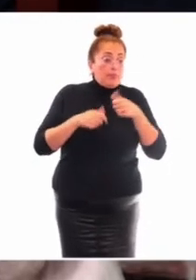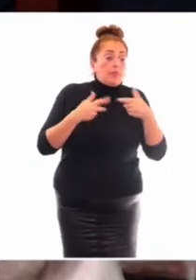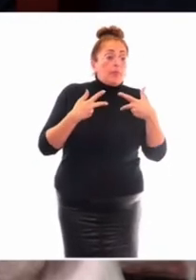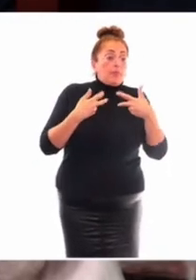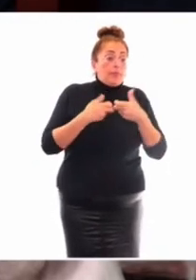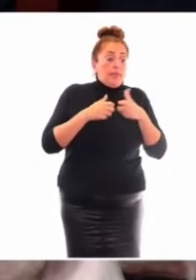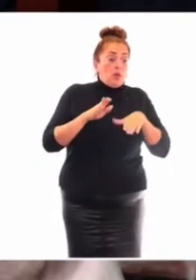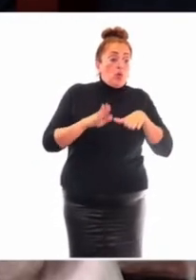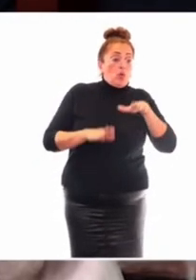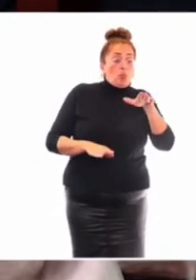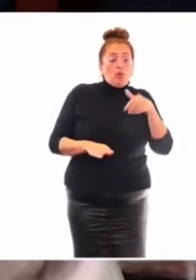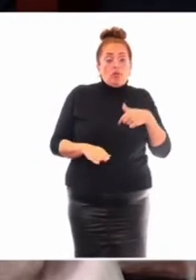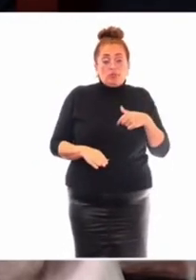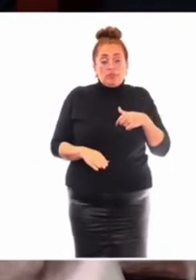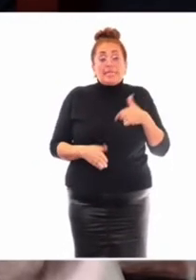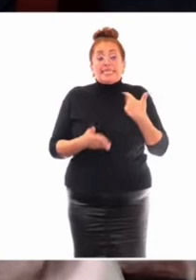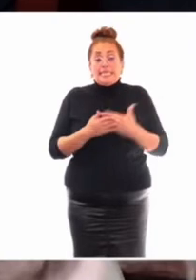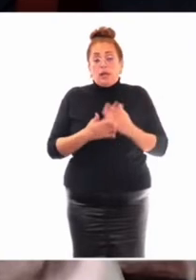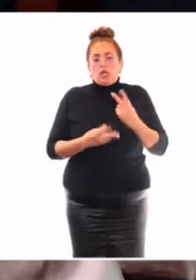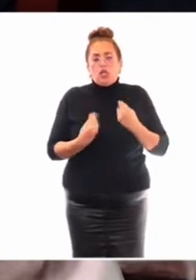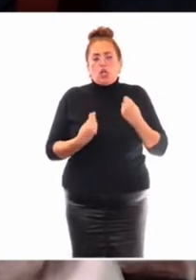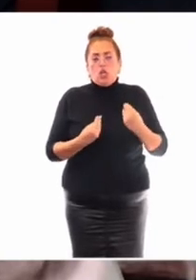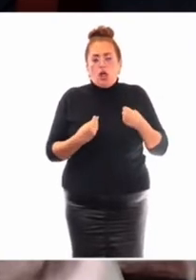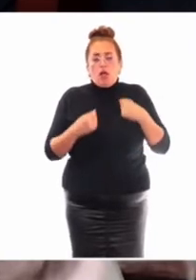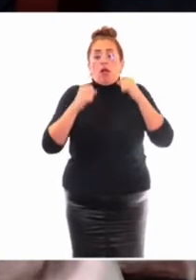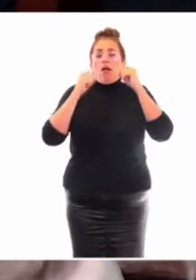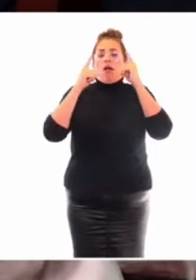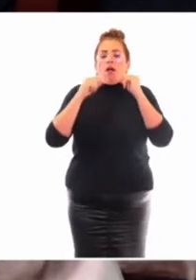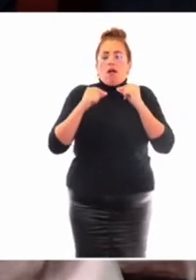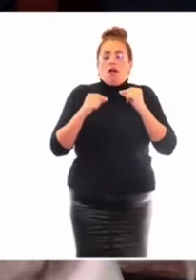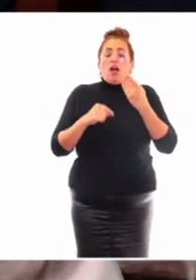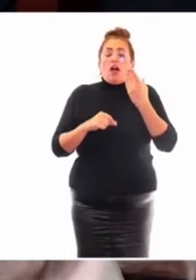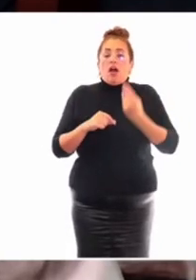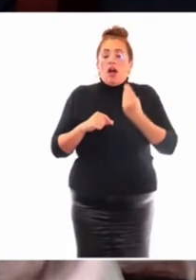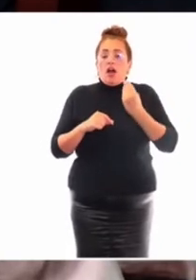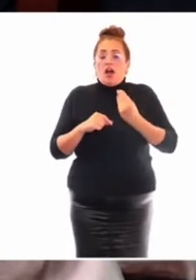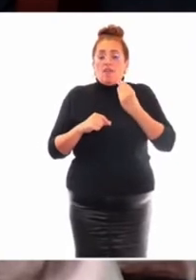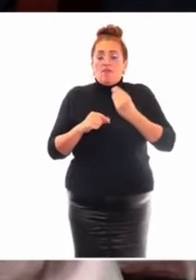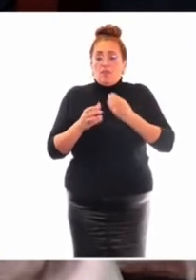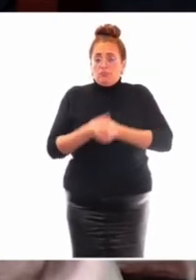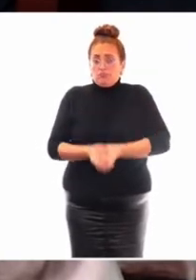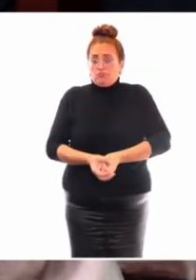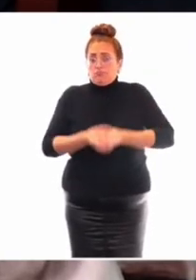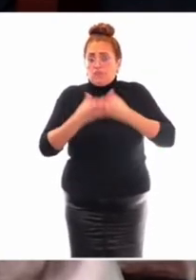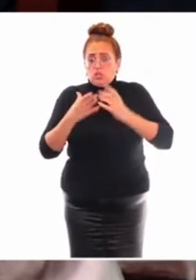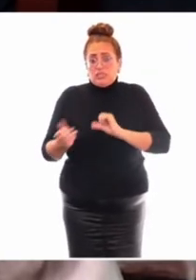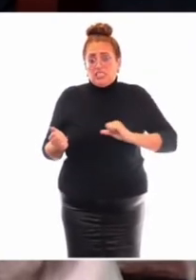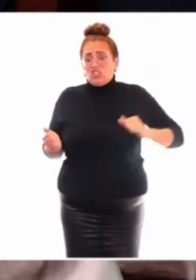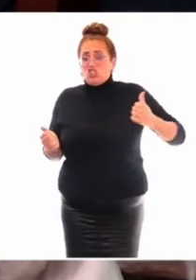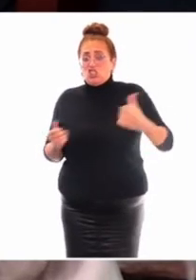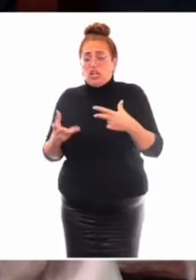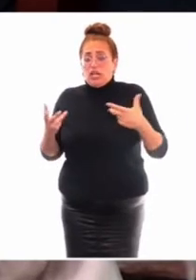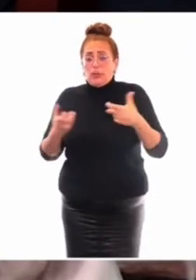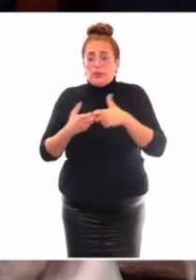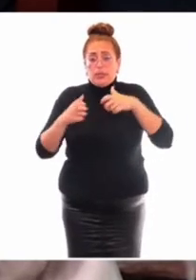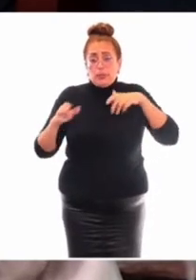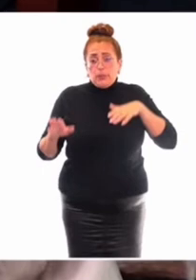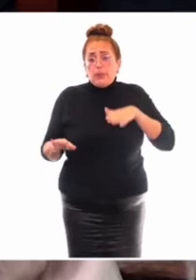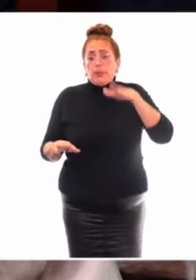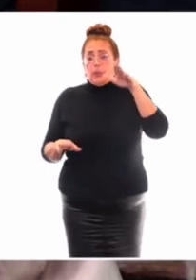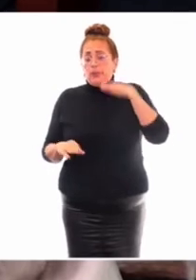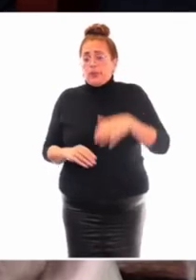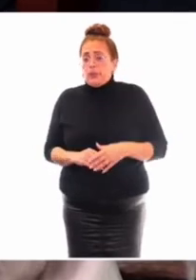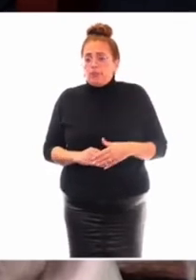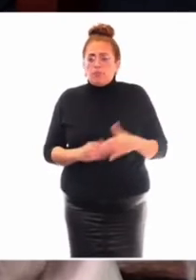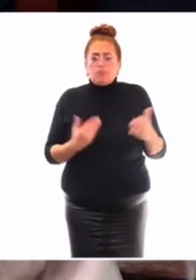très grande majorité d'enfants que le tarif a évolué, qu'il a augmenté et non pas en des proportions bien